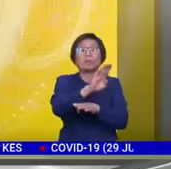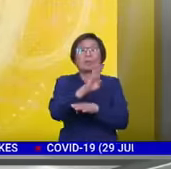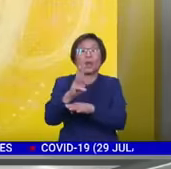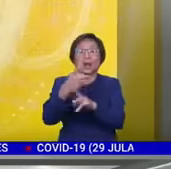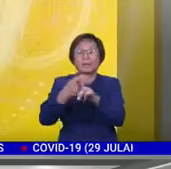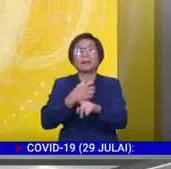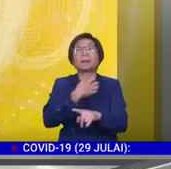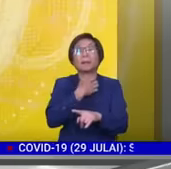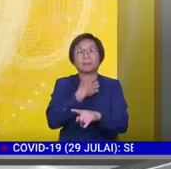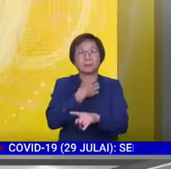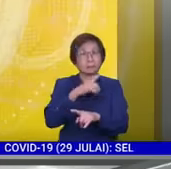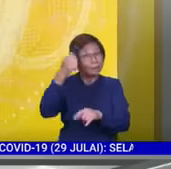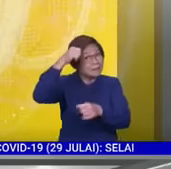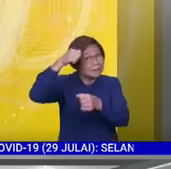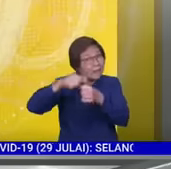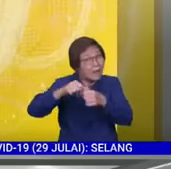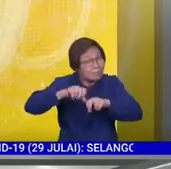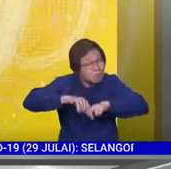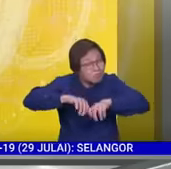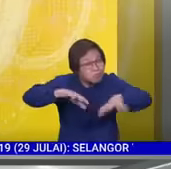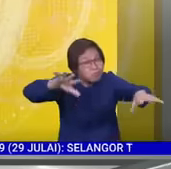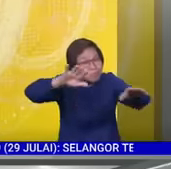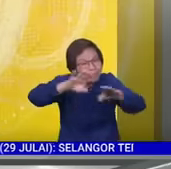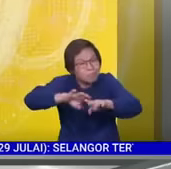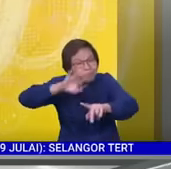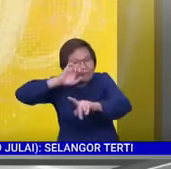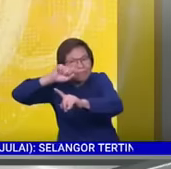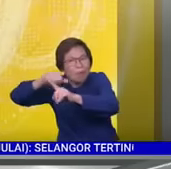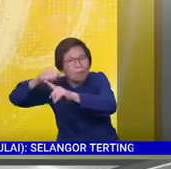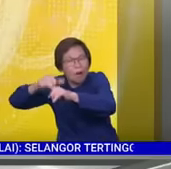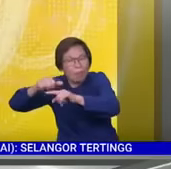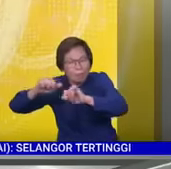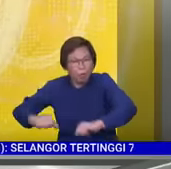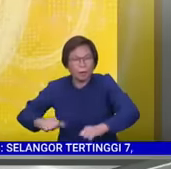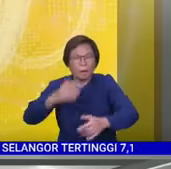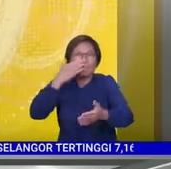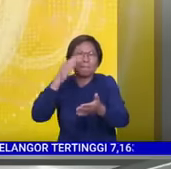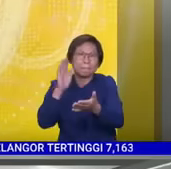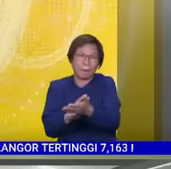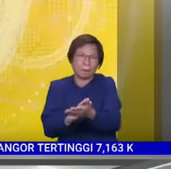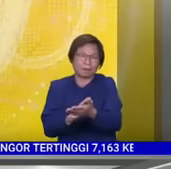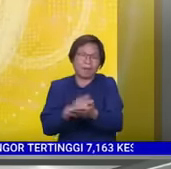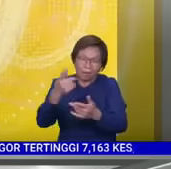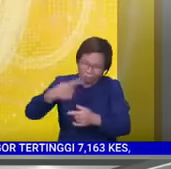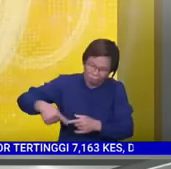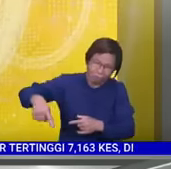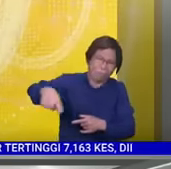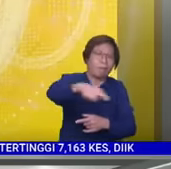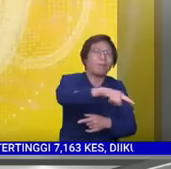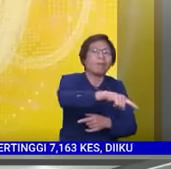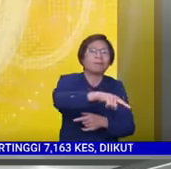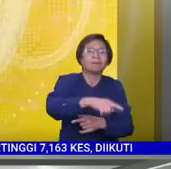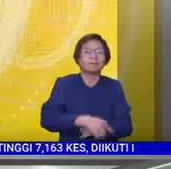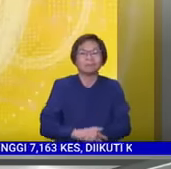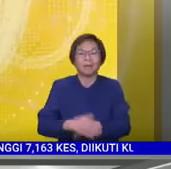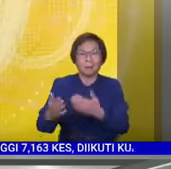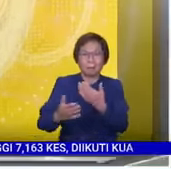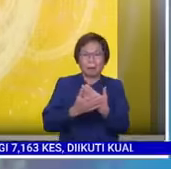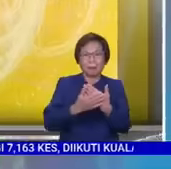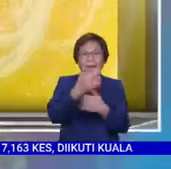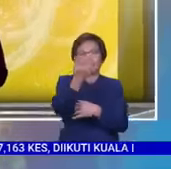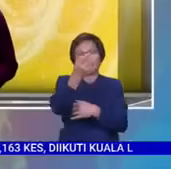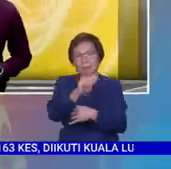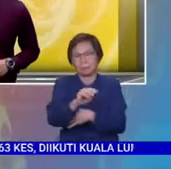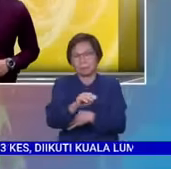Ingat jangan sebarkan berita palsu yang boleh mendatangkan kemudharatan terhadap orang lain kembali